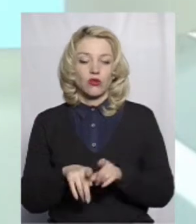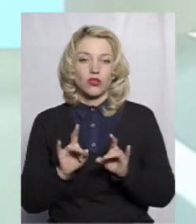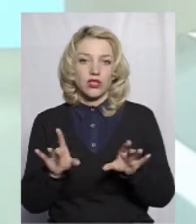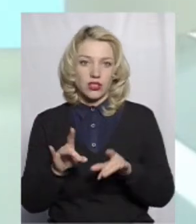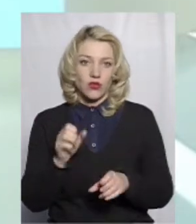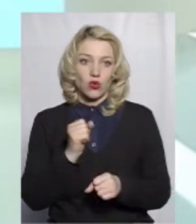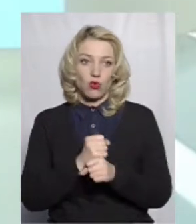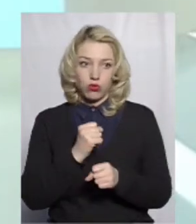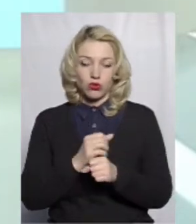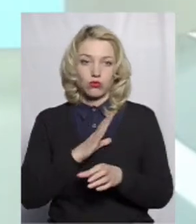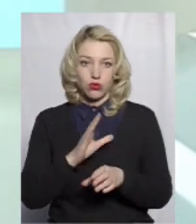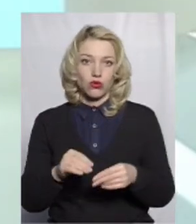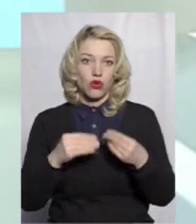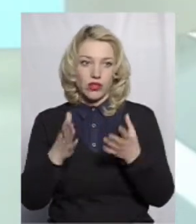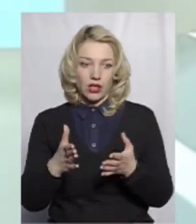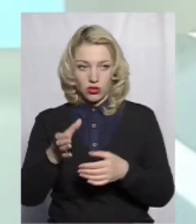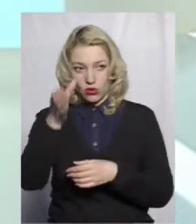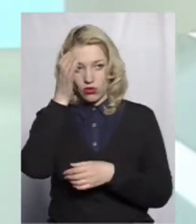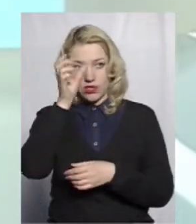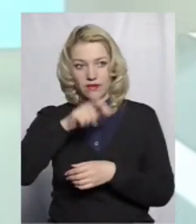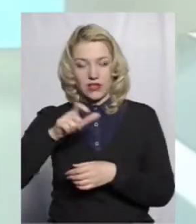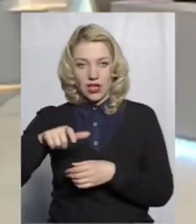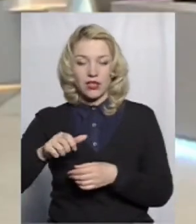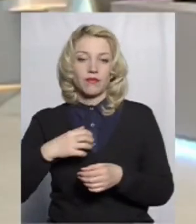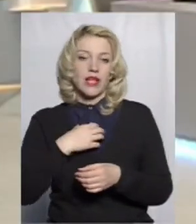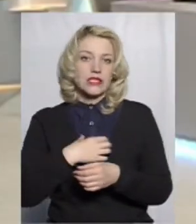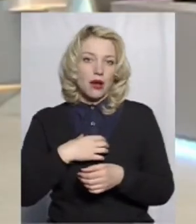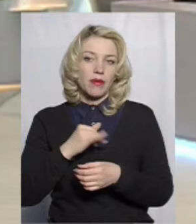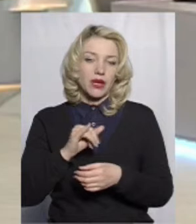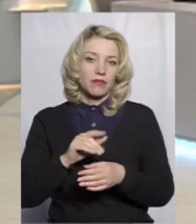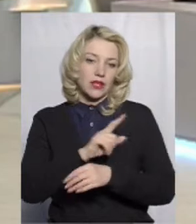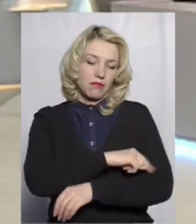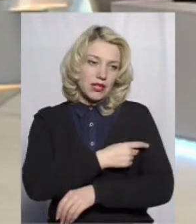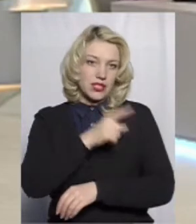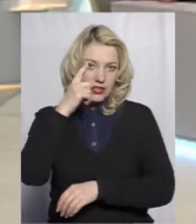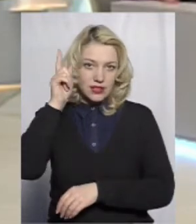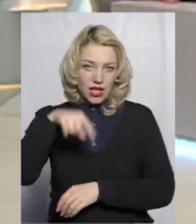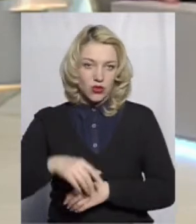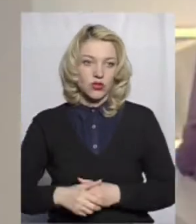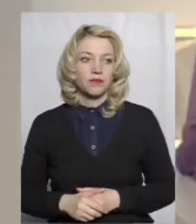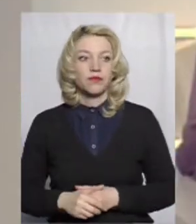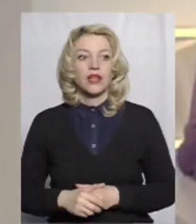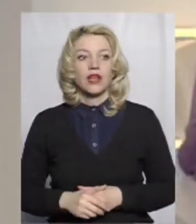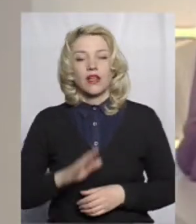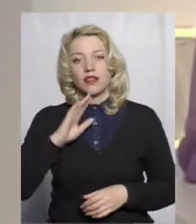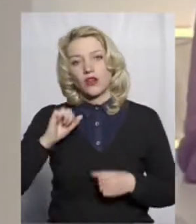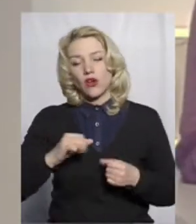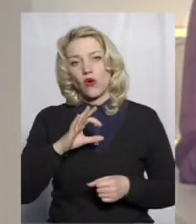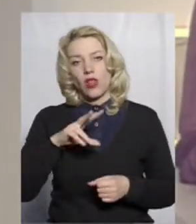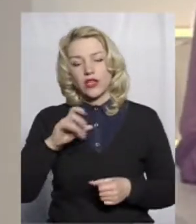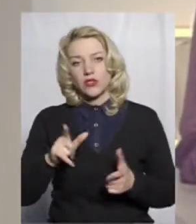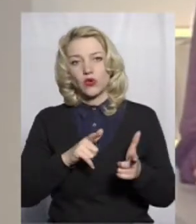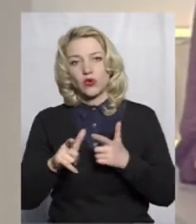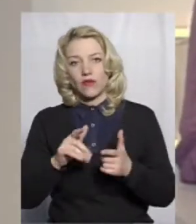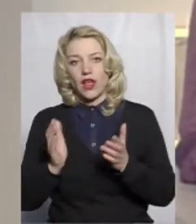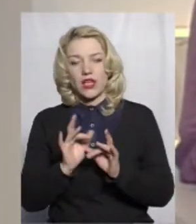роботу було надано освітянам насамперед, ну і зрозуміло, медики знають. Наша колега Анастасія Олексюк готувала